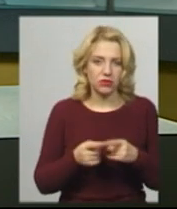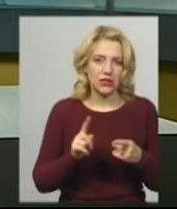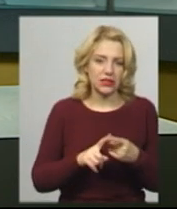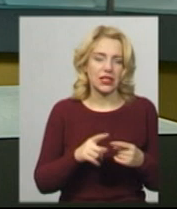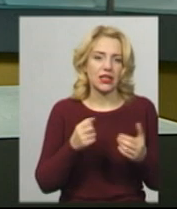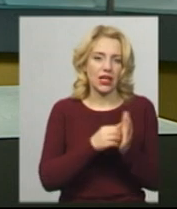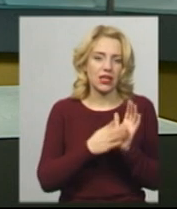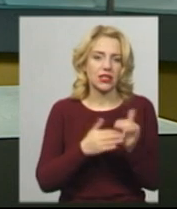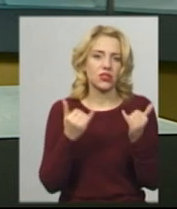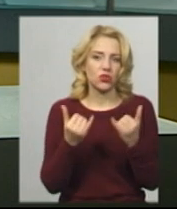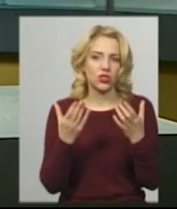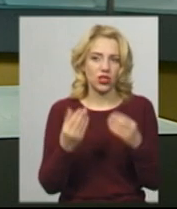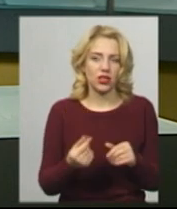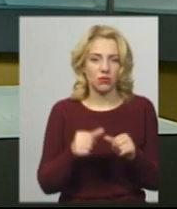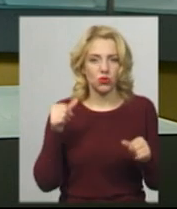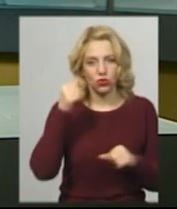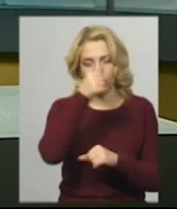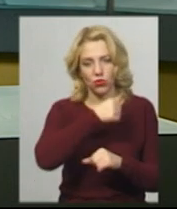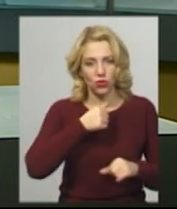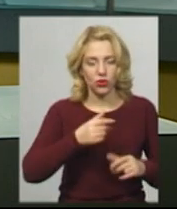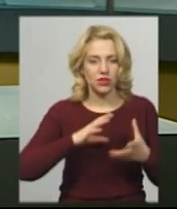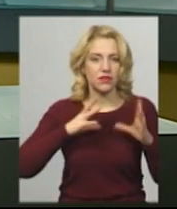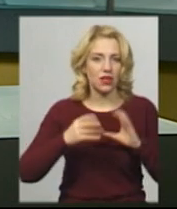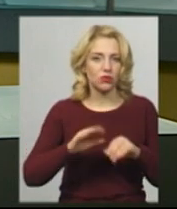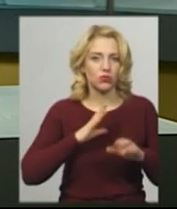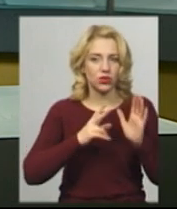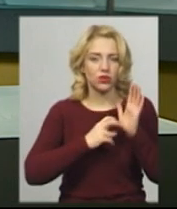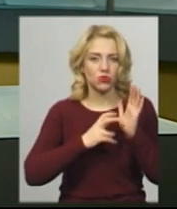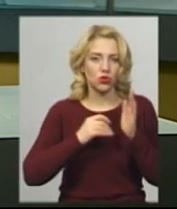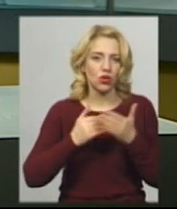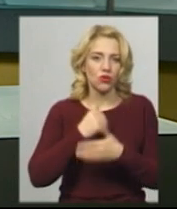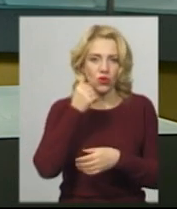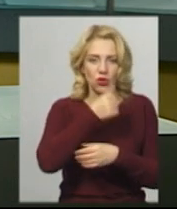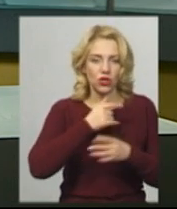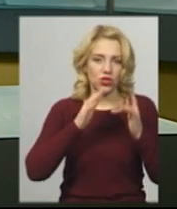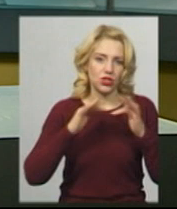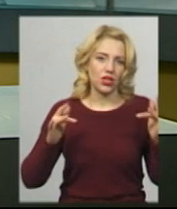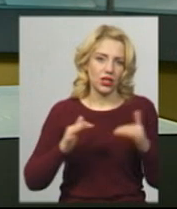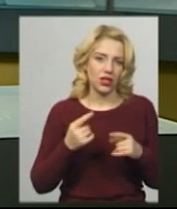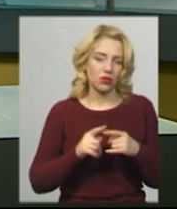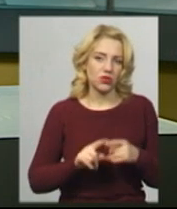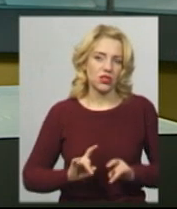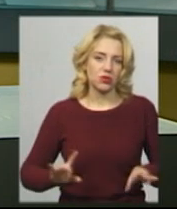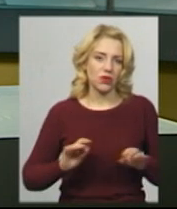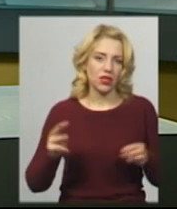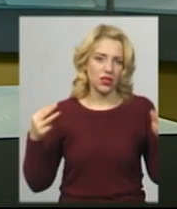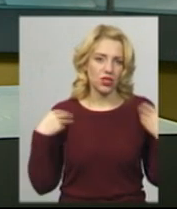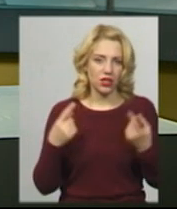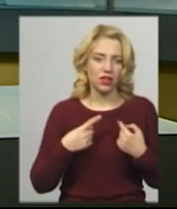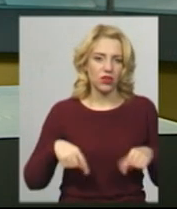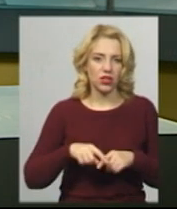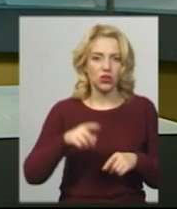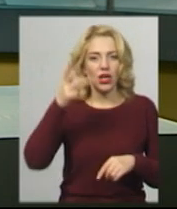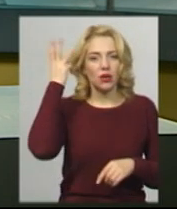на сьогоднішній день. Минулого року загальна цифра склала 700 новорічних дерев. Про це каже начальник відділу Хмельницького